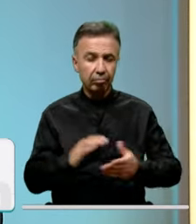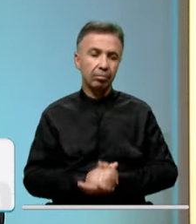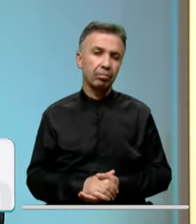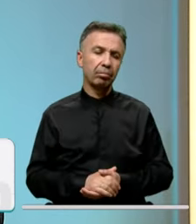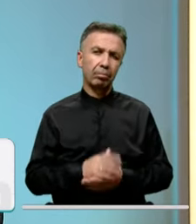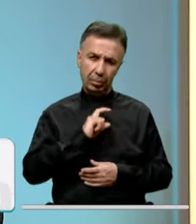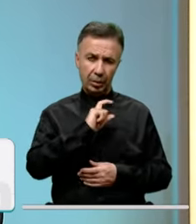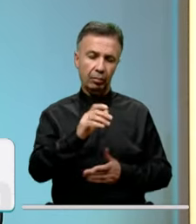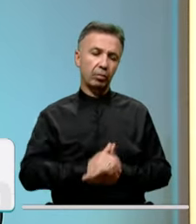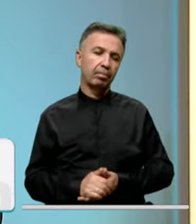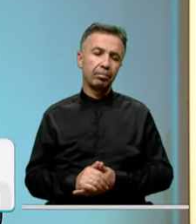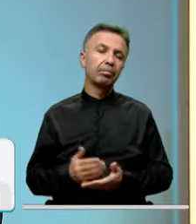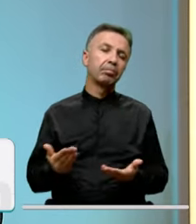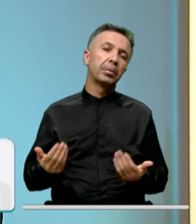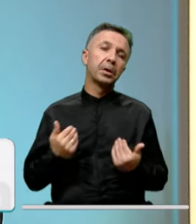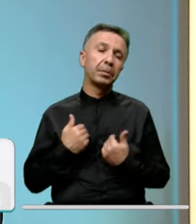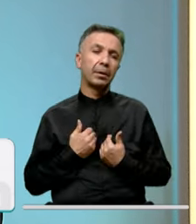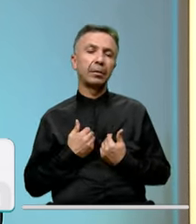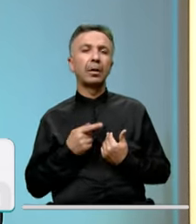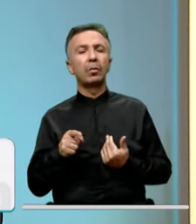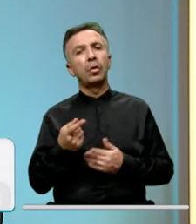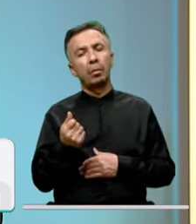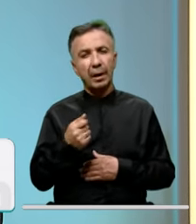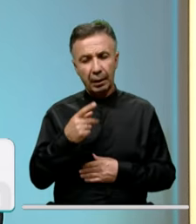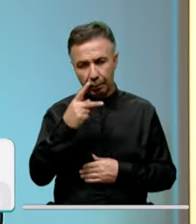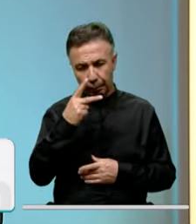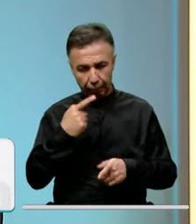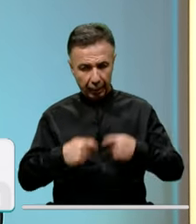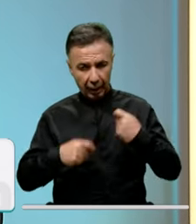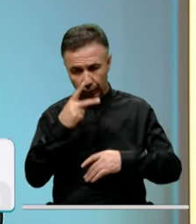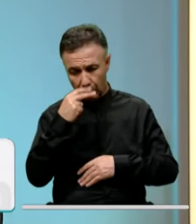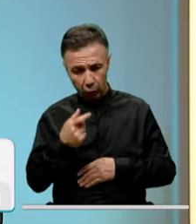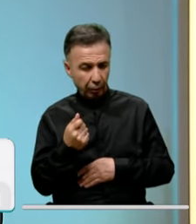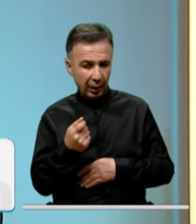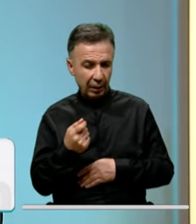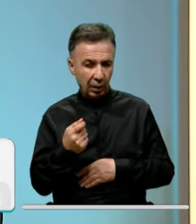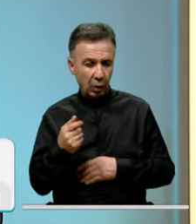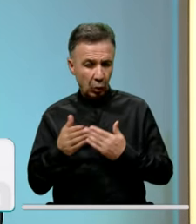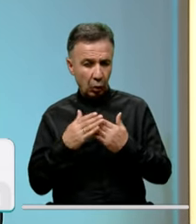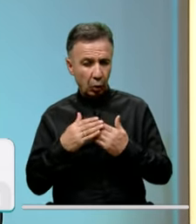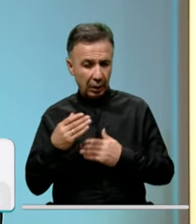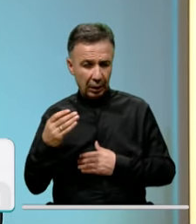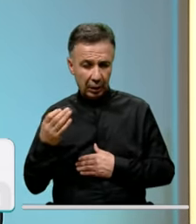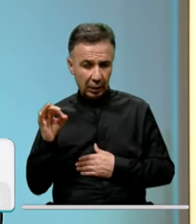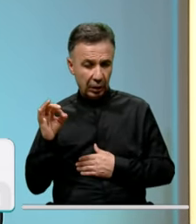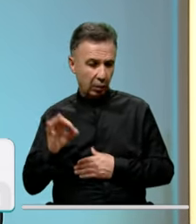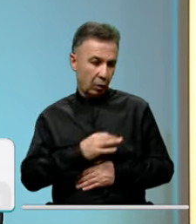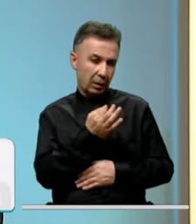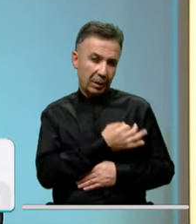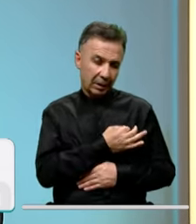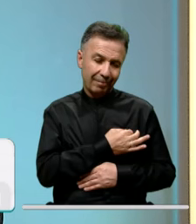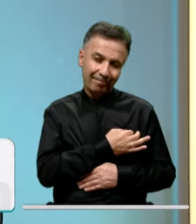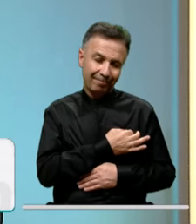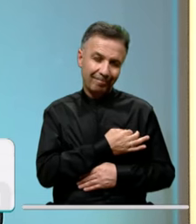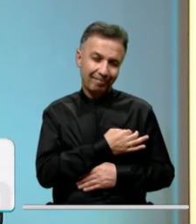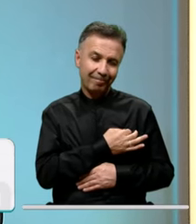bu. Peki ben bunu düğünde çeyrek olarak götürsem, işte